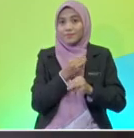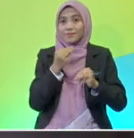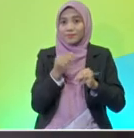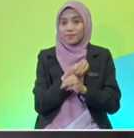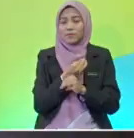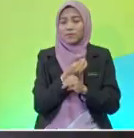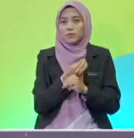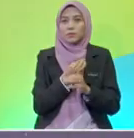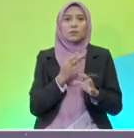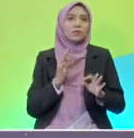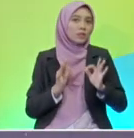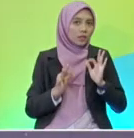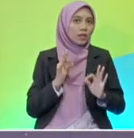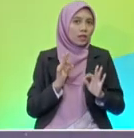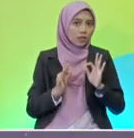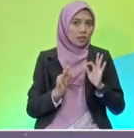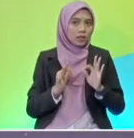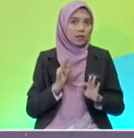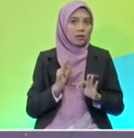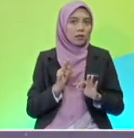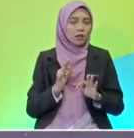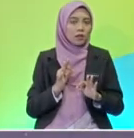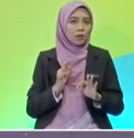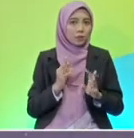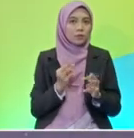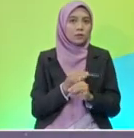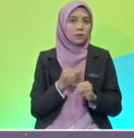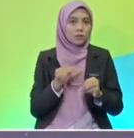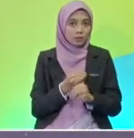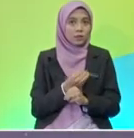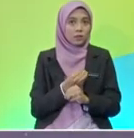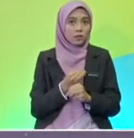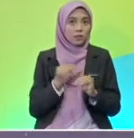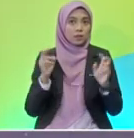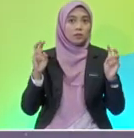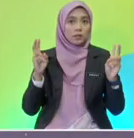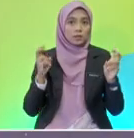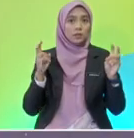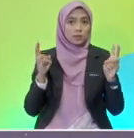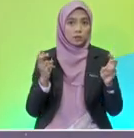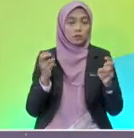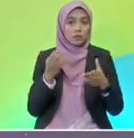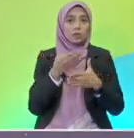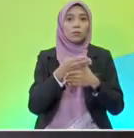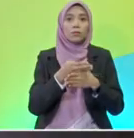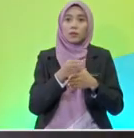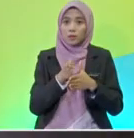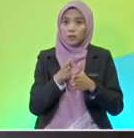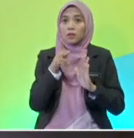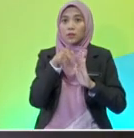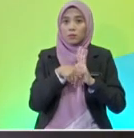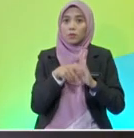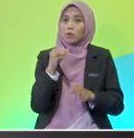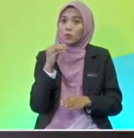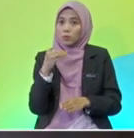Kalau Tak silap saya khususnya adalah kitab fokus kepada bahaya perpuluhan di awal tadi